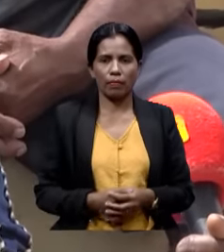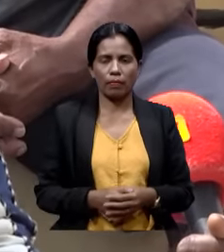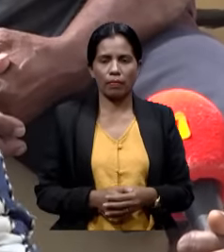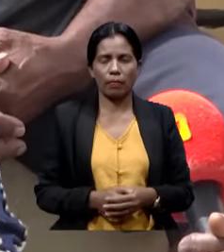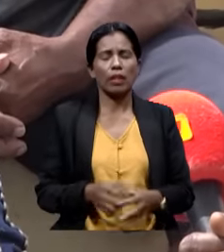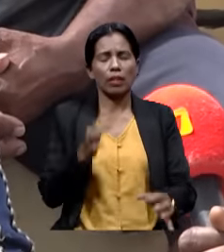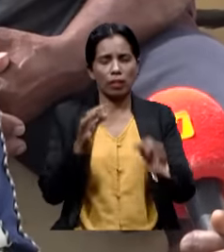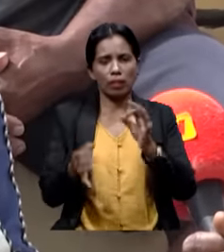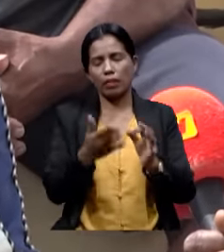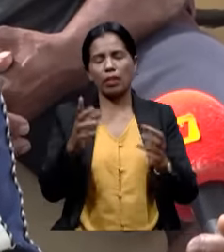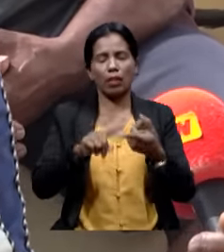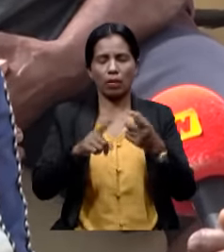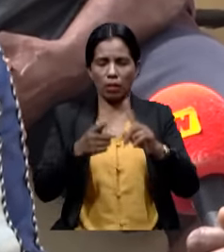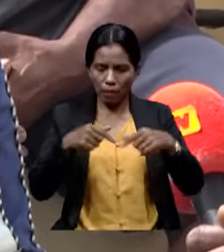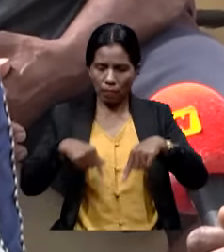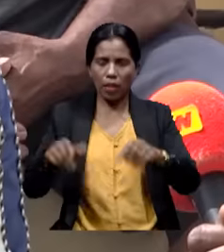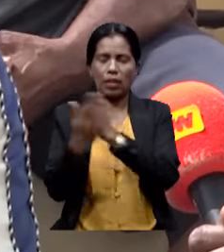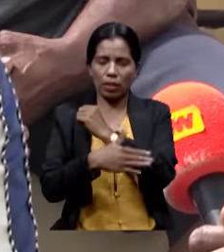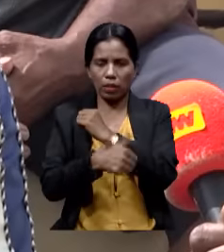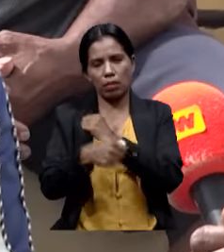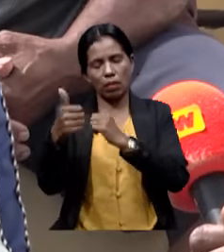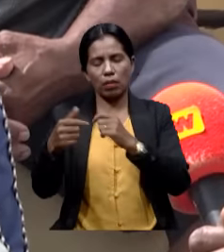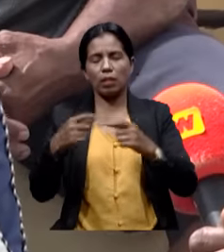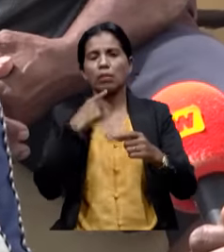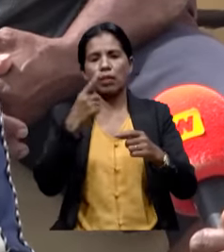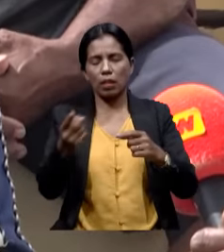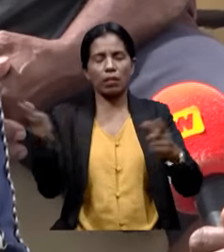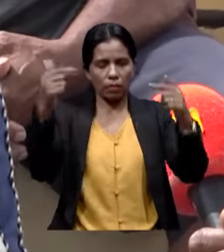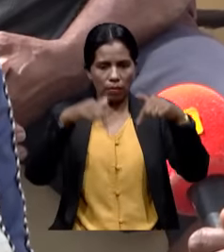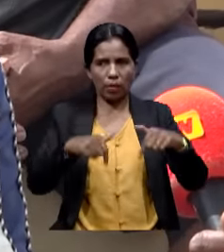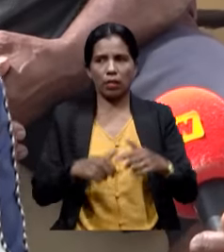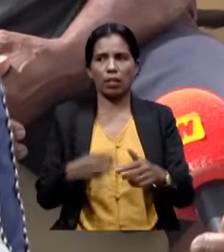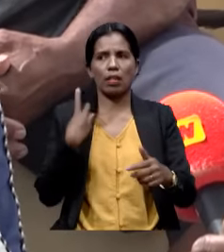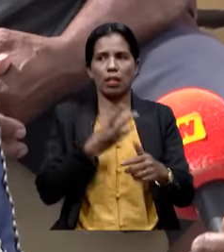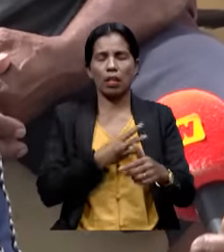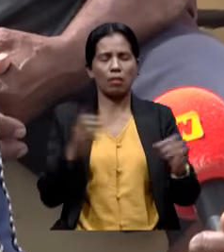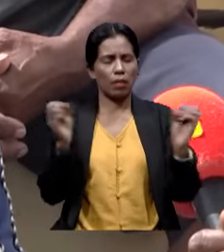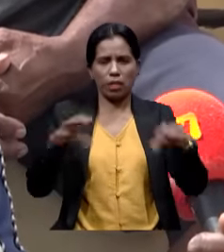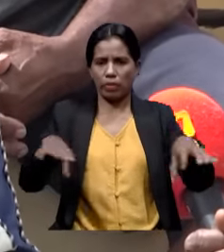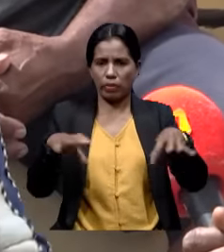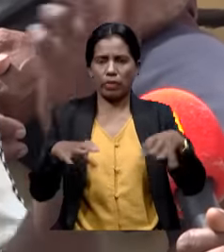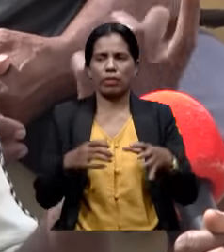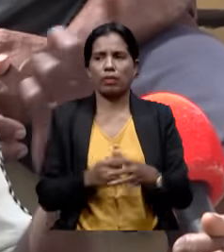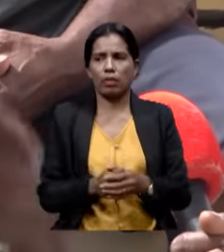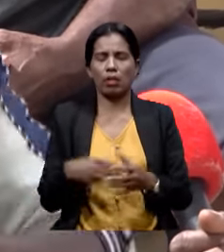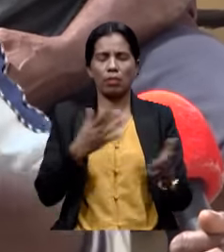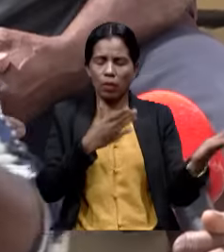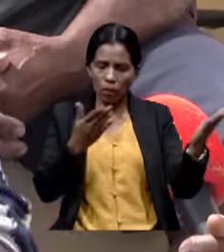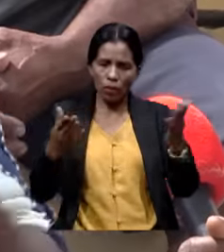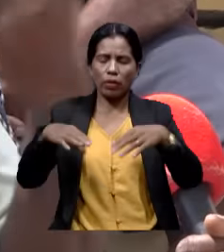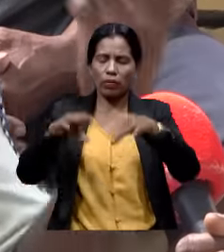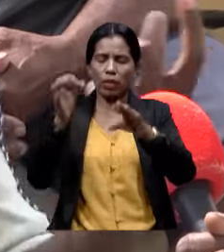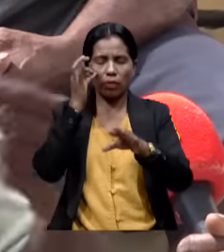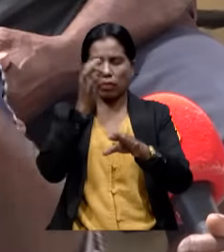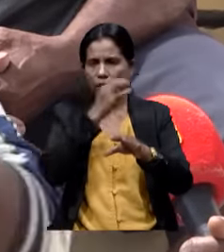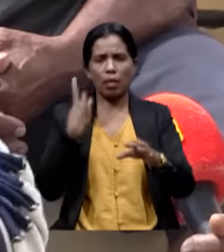Saya itu buat malu balu saya berani rumah, saya itu buat sirak de portafila. Aura ami dene la yata servisu. Ami lore aleba dene. Ami nuka halu probleme